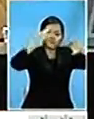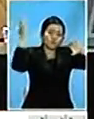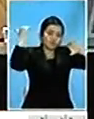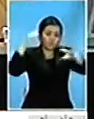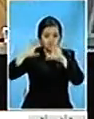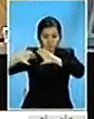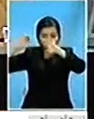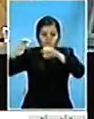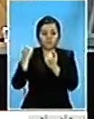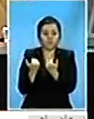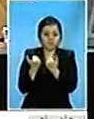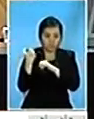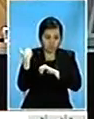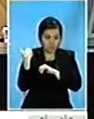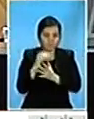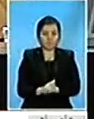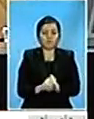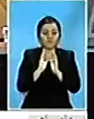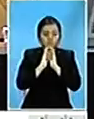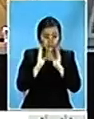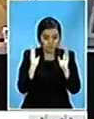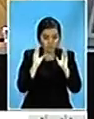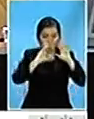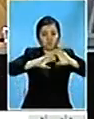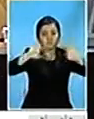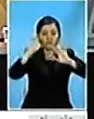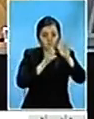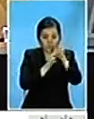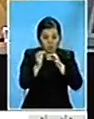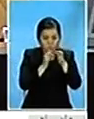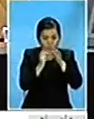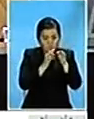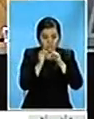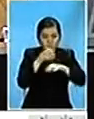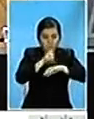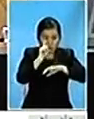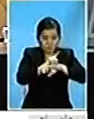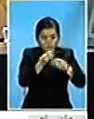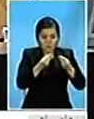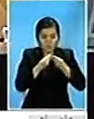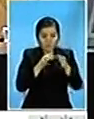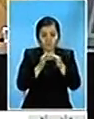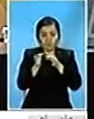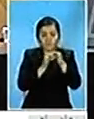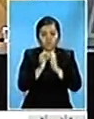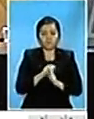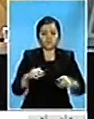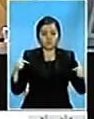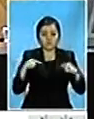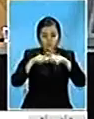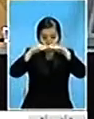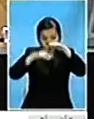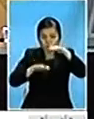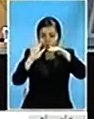ครับขอบคุณท่านประธานที่ได้กรุณาอธิบายนะครับคือผมได้เสนอประติตัดลดงบประมาณโดยรวมไว้